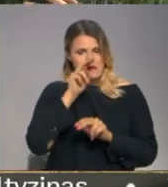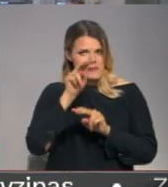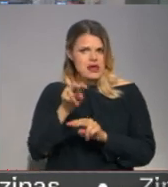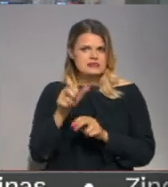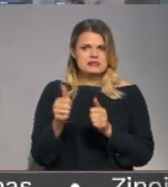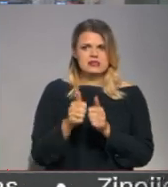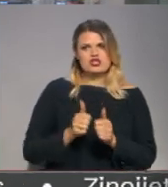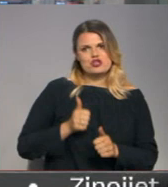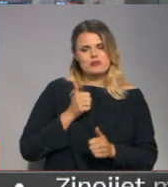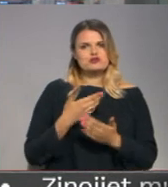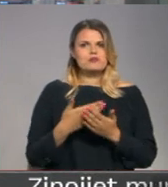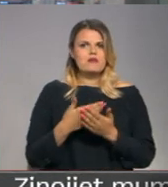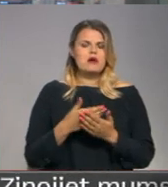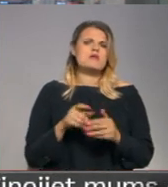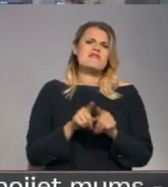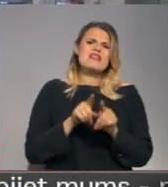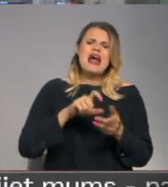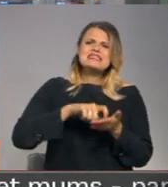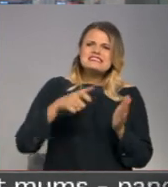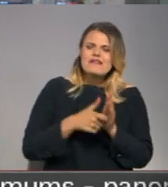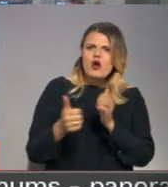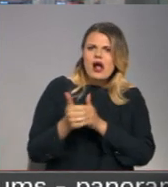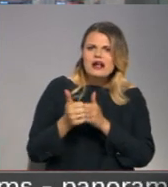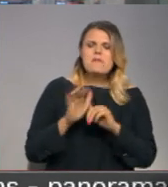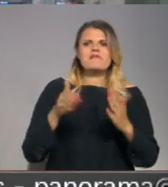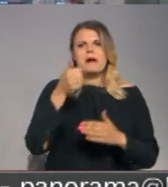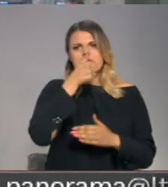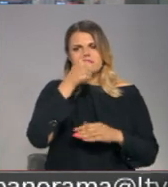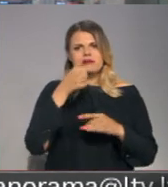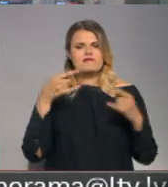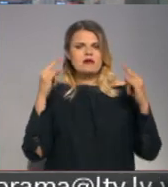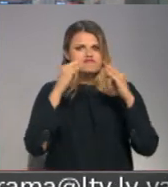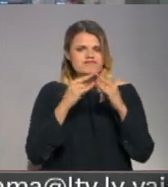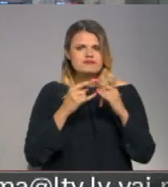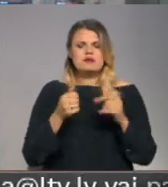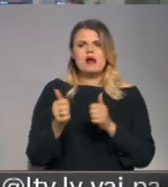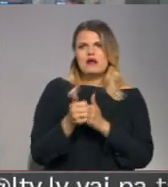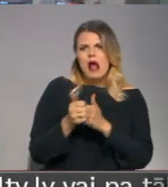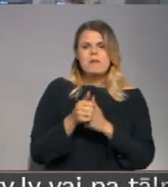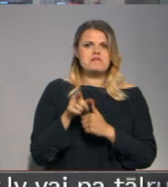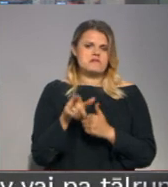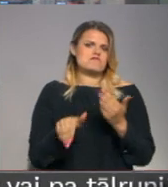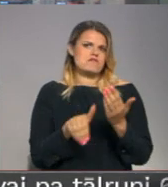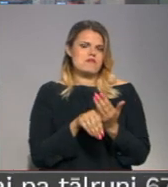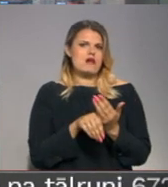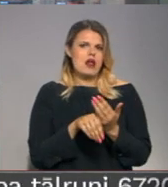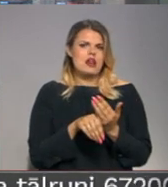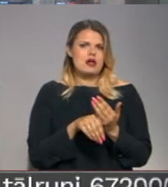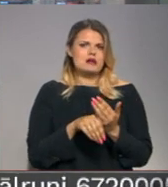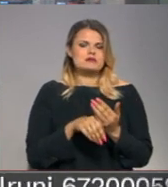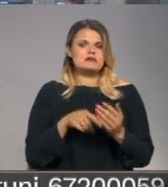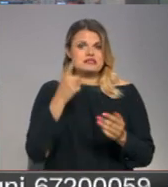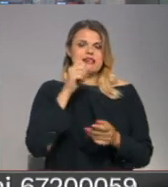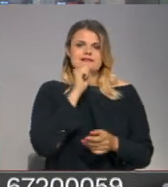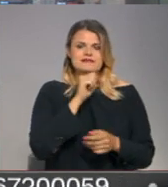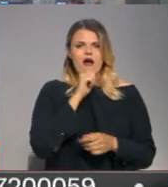pieskatīt. Dabiskā uzraudzība, kas strādā vienalga, vai tas ir dzīvokļu kaimiņi vai tās ir privātmāja kaimiņi, ir tas, kas patiesībā vissliktāk ļauj